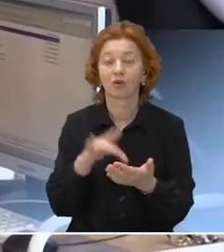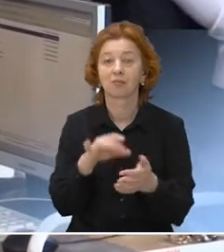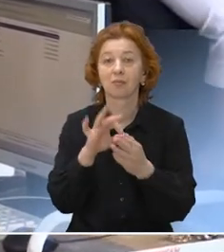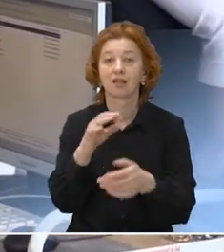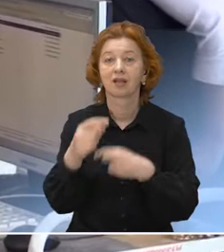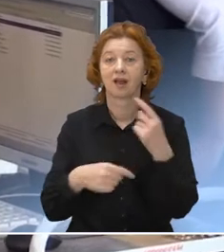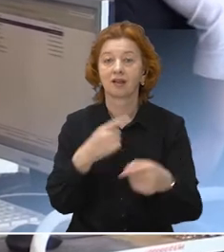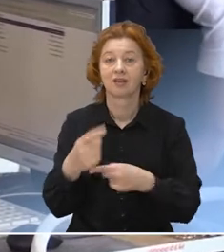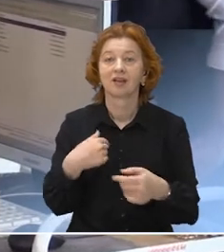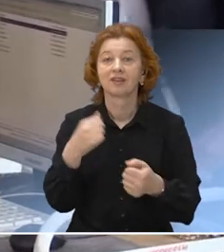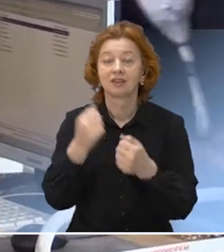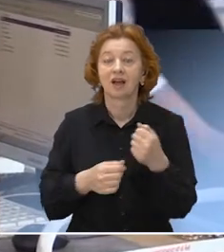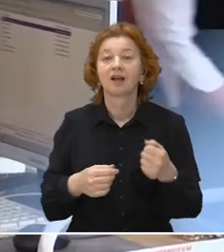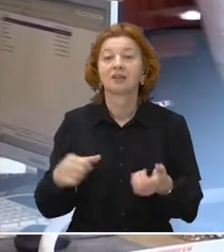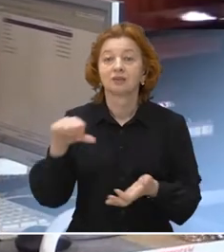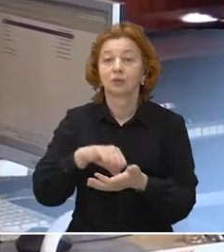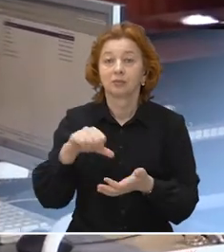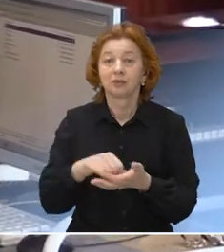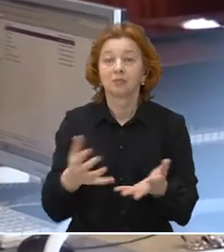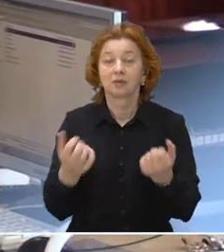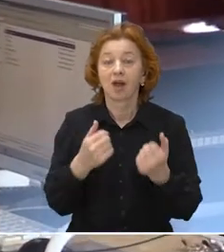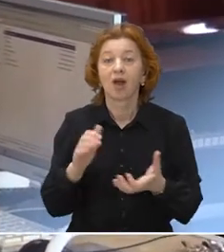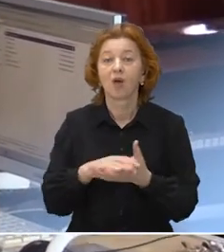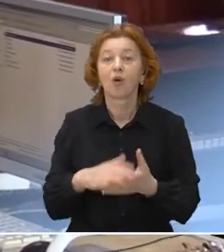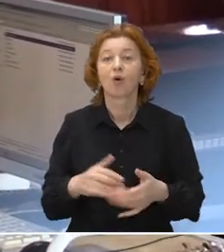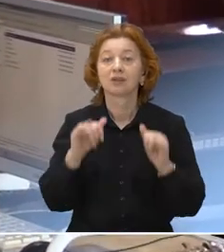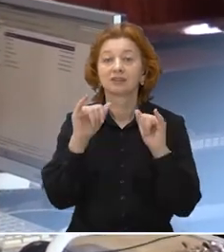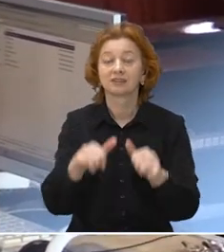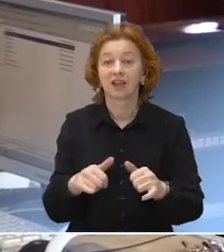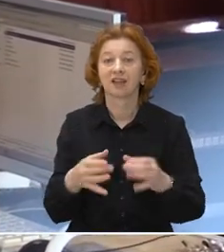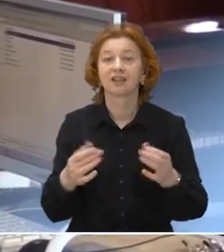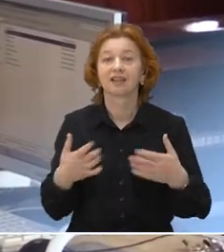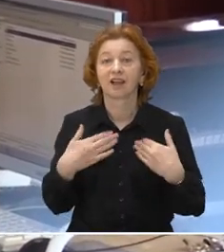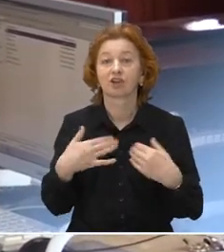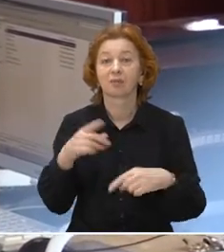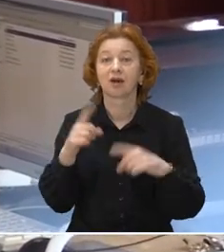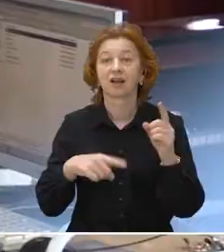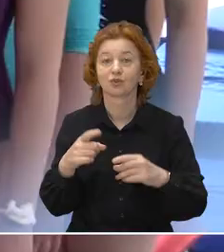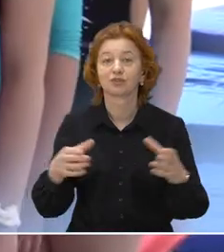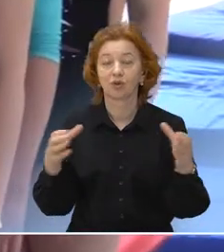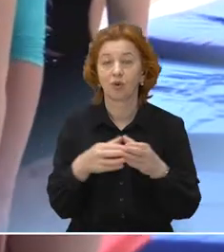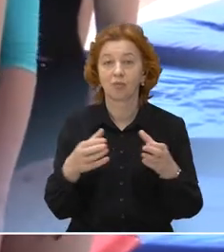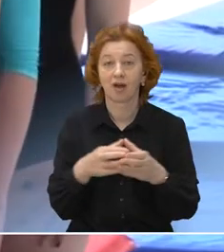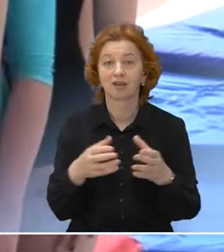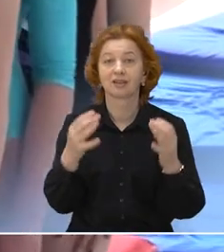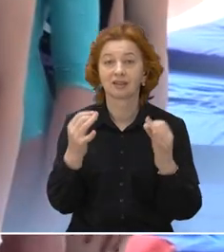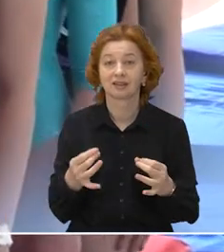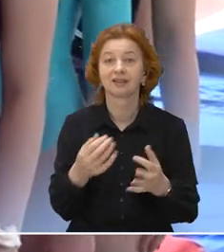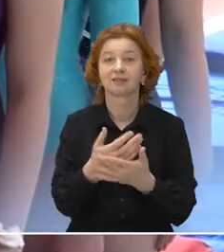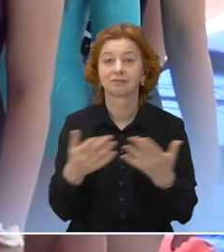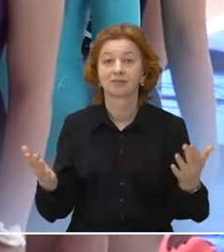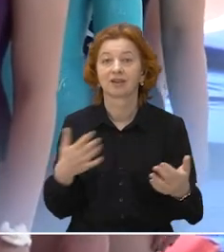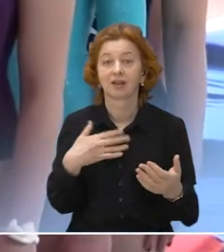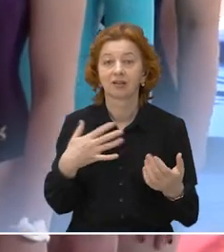городе традиционными. Мы всегда с удовольствием принимаем наших гостей из соседних регионов, наши ростовские команды, друзей